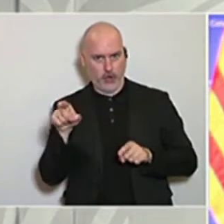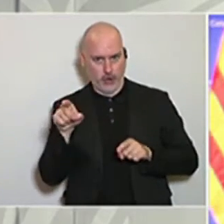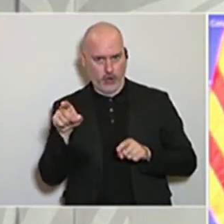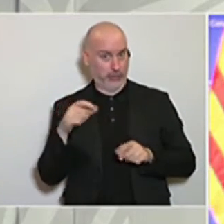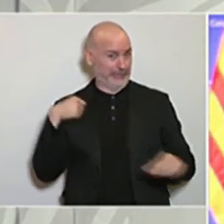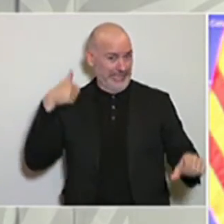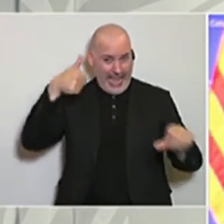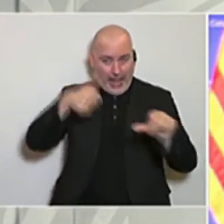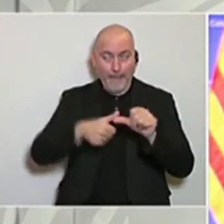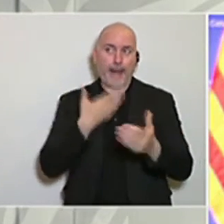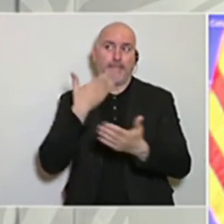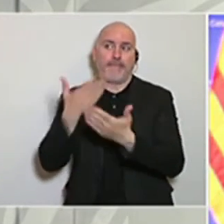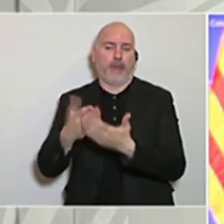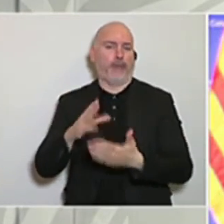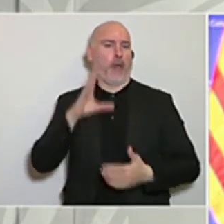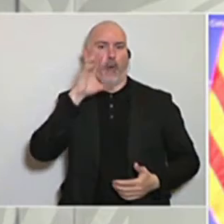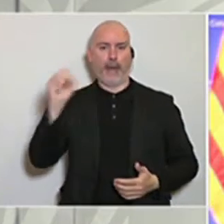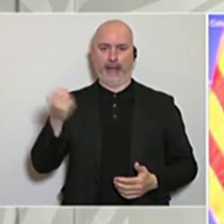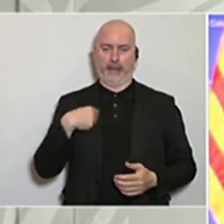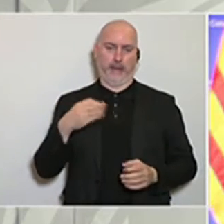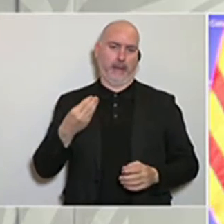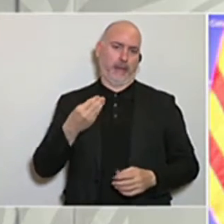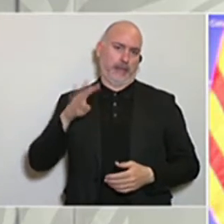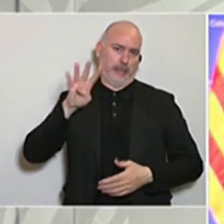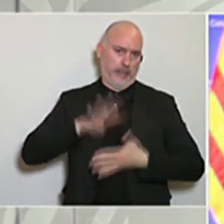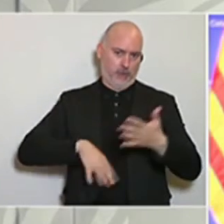Govern de Catalunya.